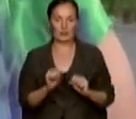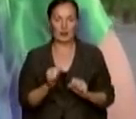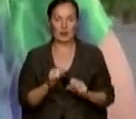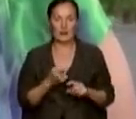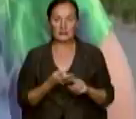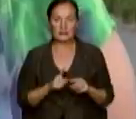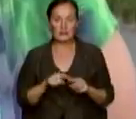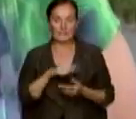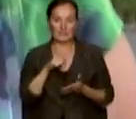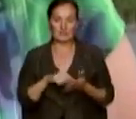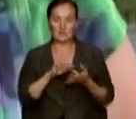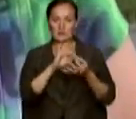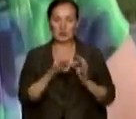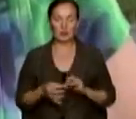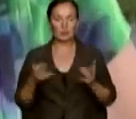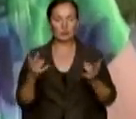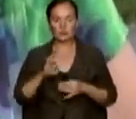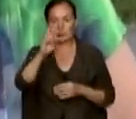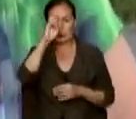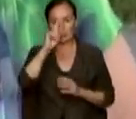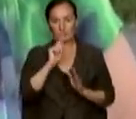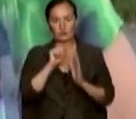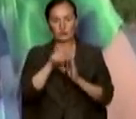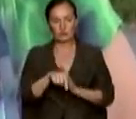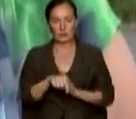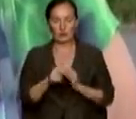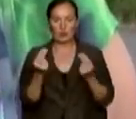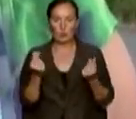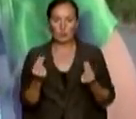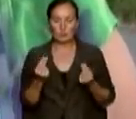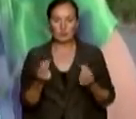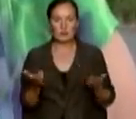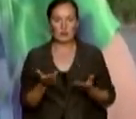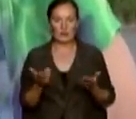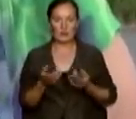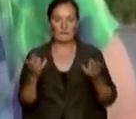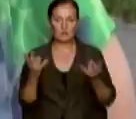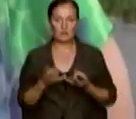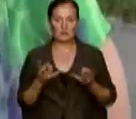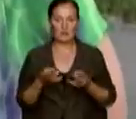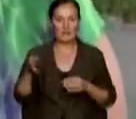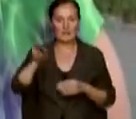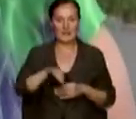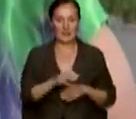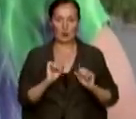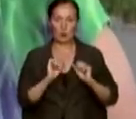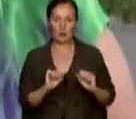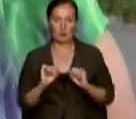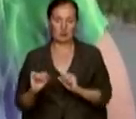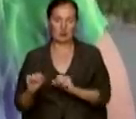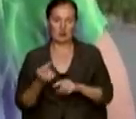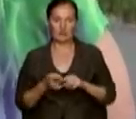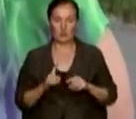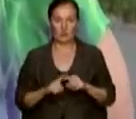воно потребує державного втручання, тому що кошти, які потребує берегоукріплення цього об'єкту, вони